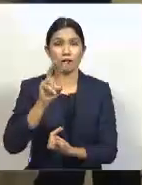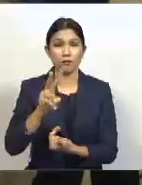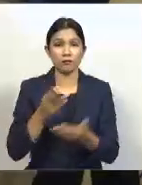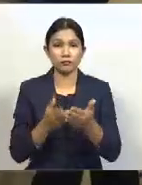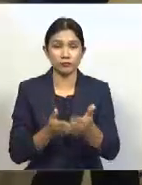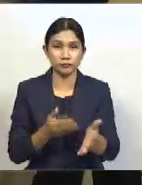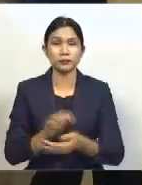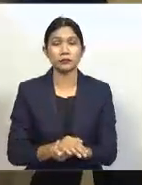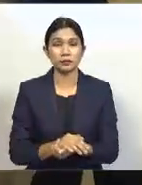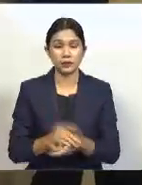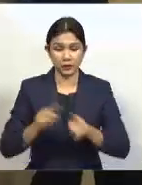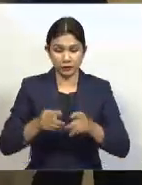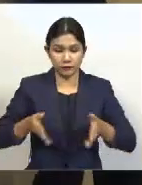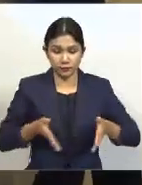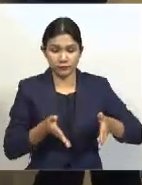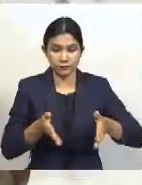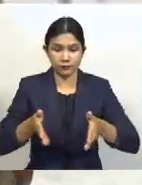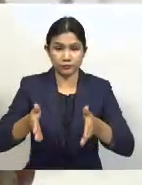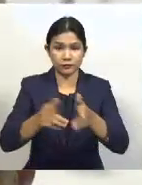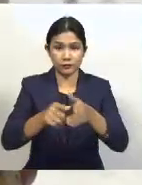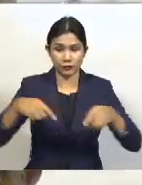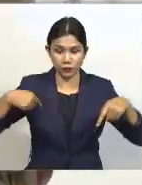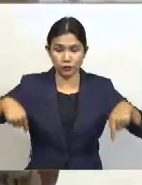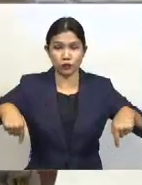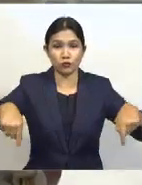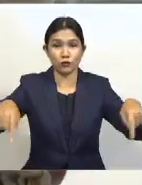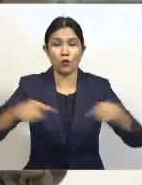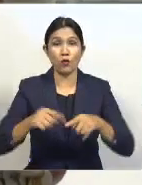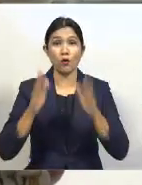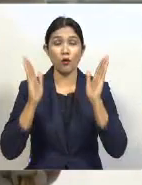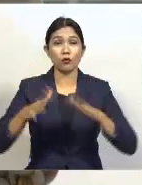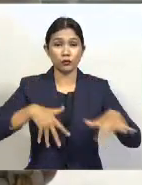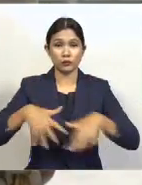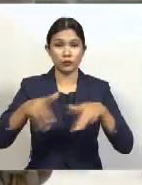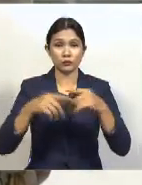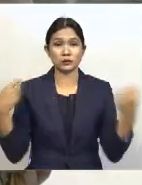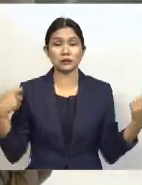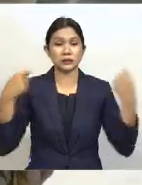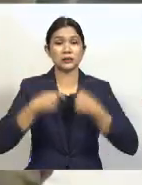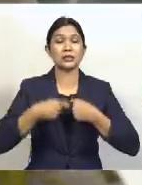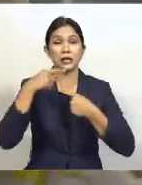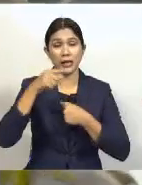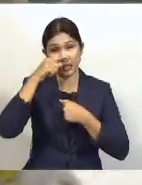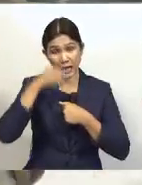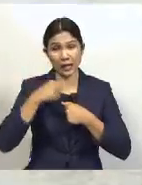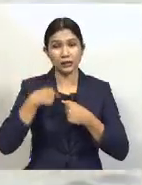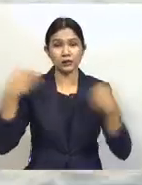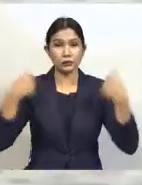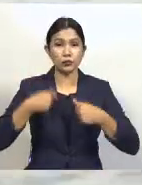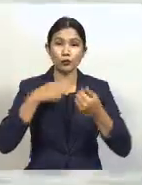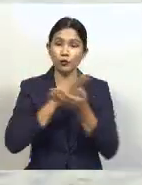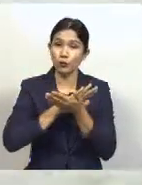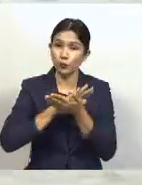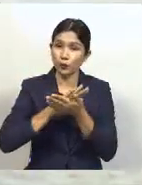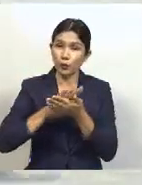ขณะที่บริเวณริมสองฝั่งแม่น้ำเจ้าพระยามีประชาชนแต่งกายด้วยผ้าไทยและชุดสีเหลืองสุภาพเรียบร้อยม